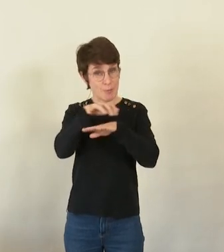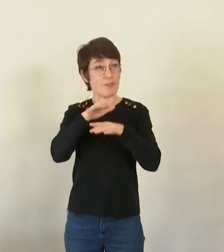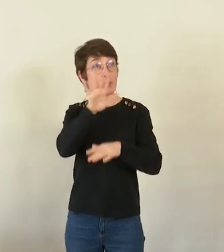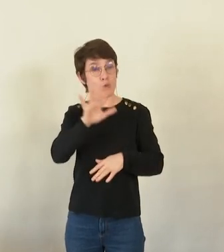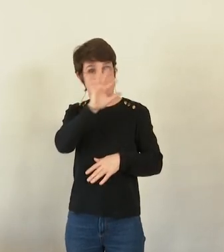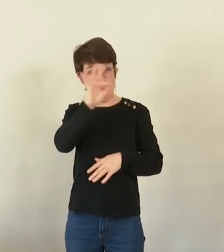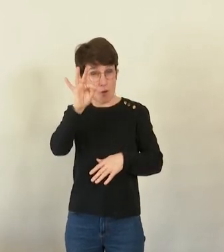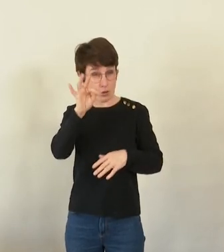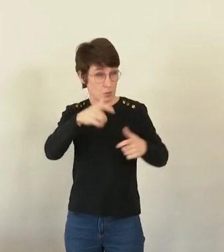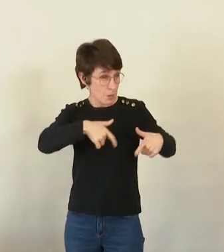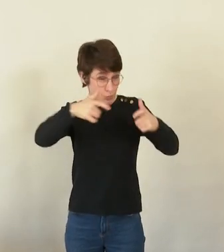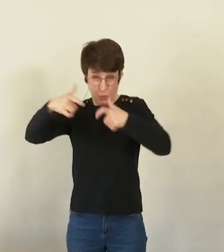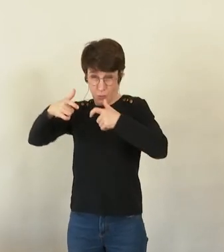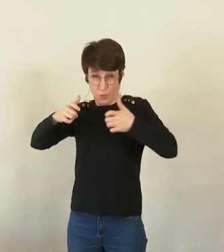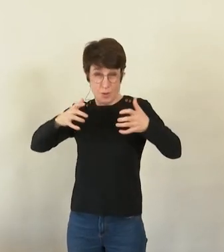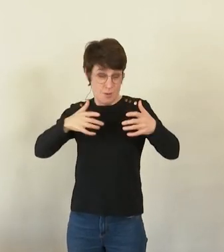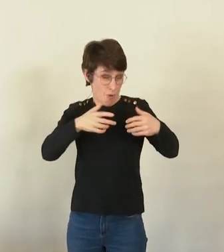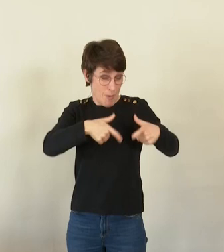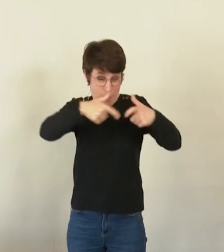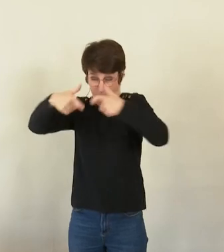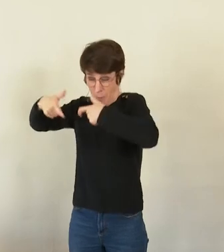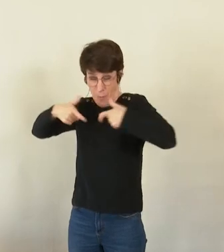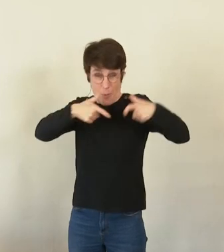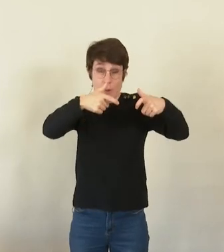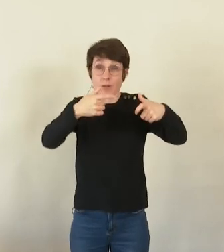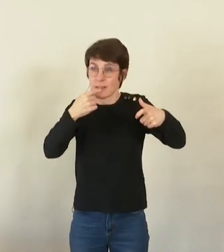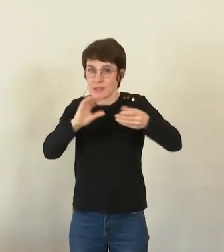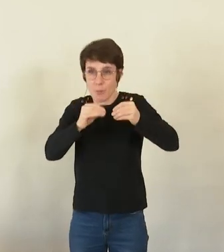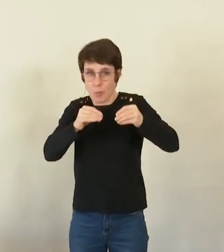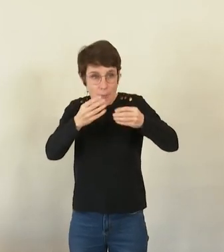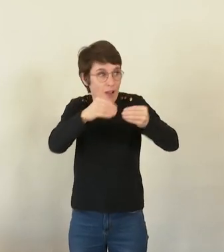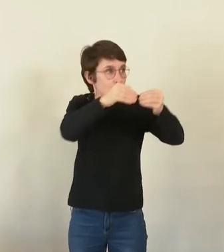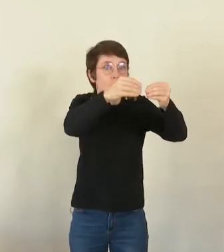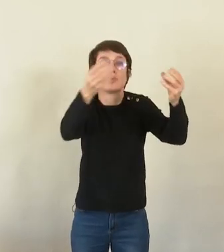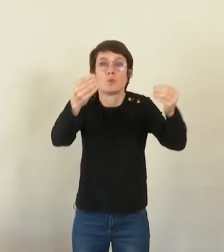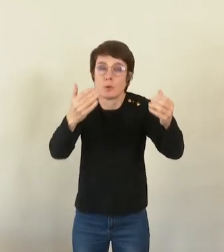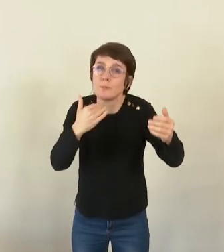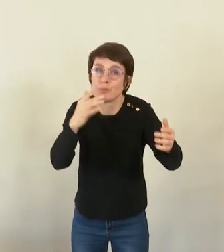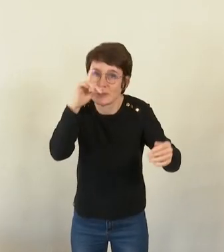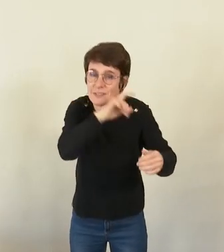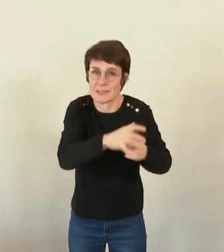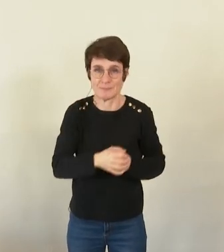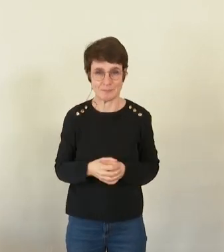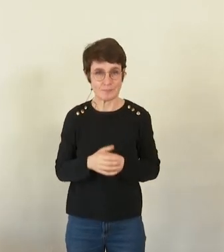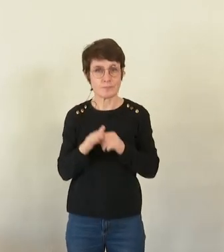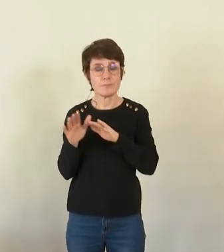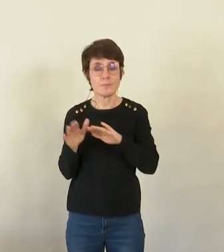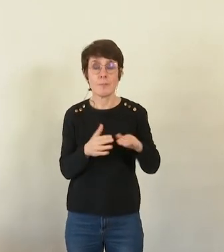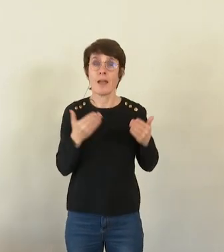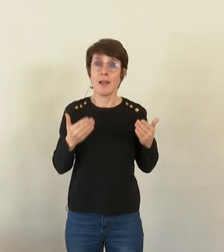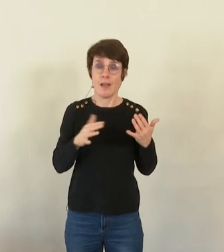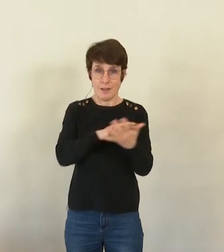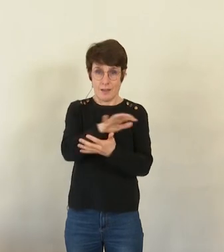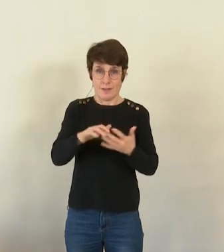dense et évidemment cela a aussi des conséquences sur la disponibilité foncière la crise immobilière actuelle voit